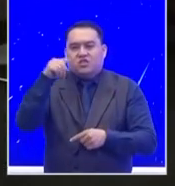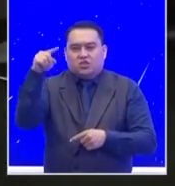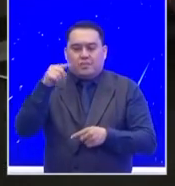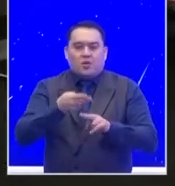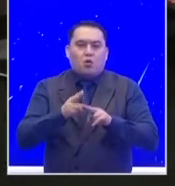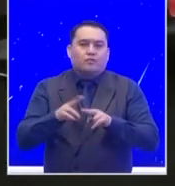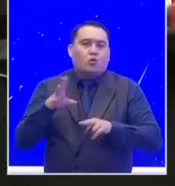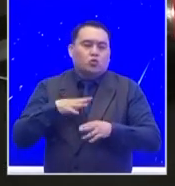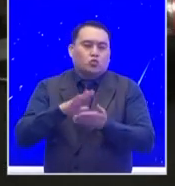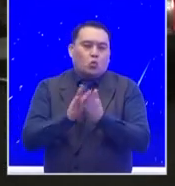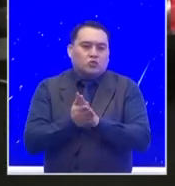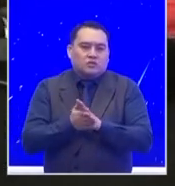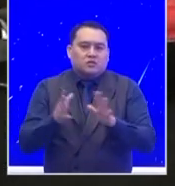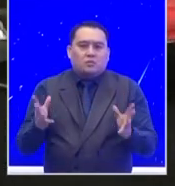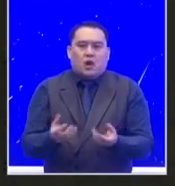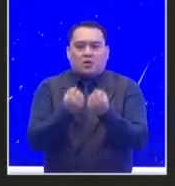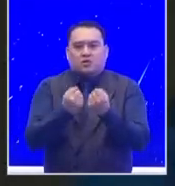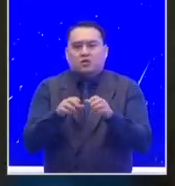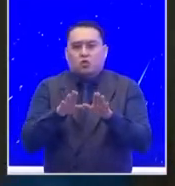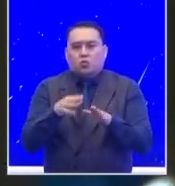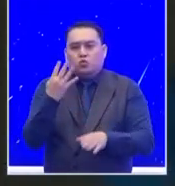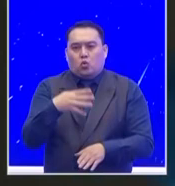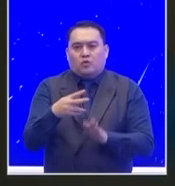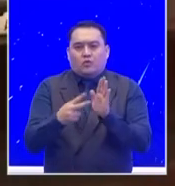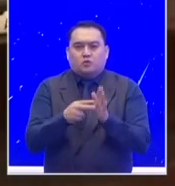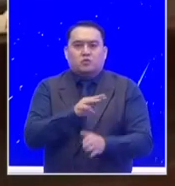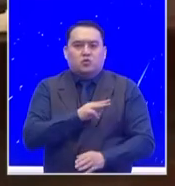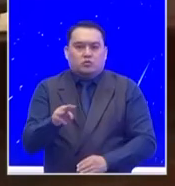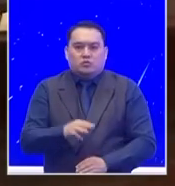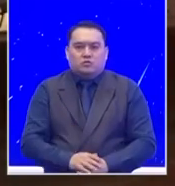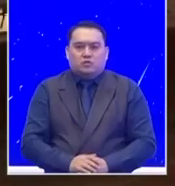на ликвидацию условного огня спасателям потребовалось 48 минут.